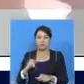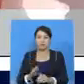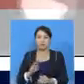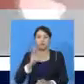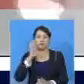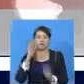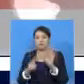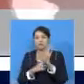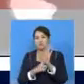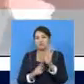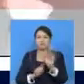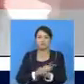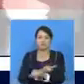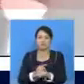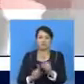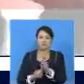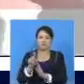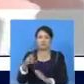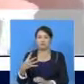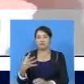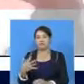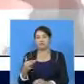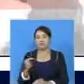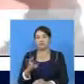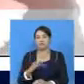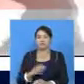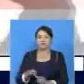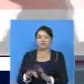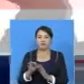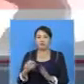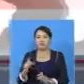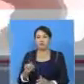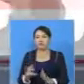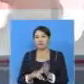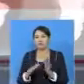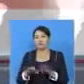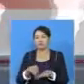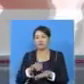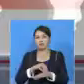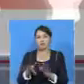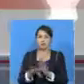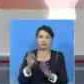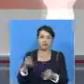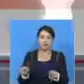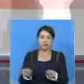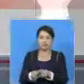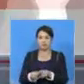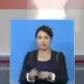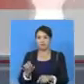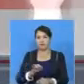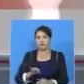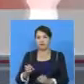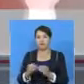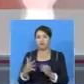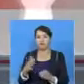бастады. Бүгін 25 шілде сайлау күні аудан бойынша 7 селолық округінің әкімі сайланады. Соған аудан бойынша